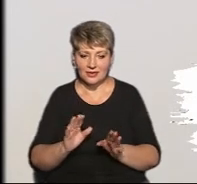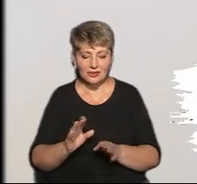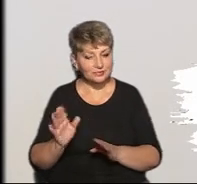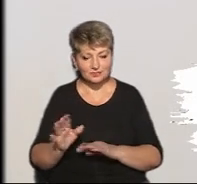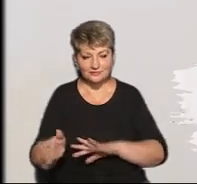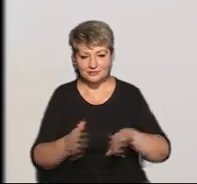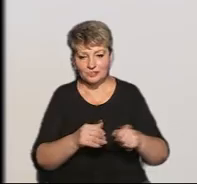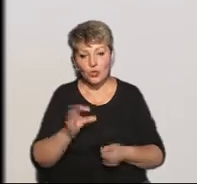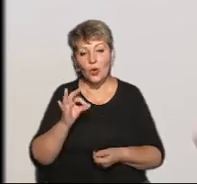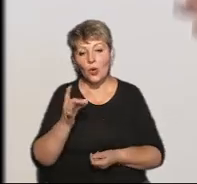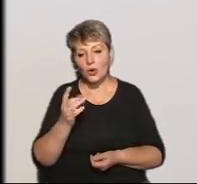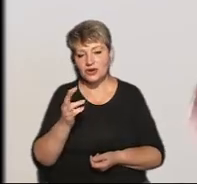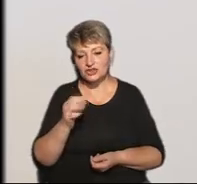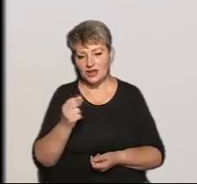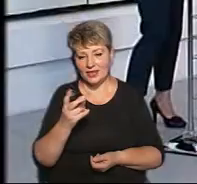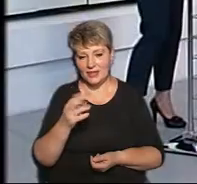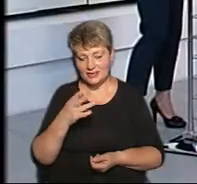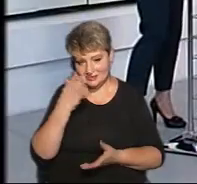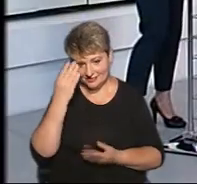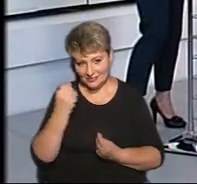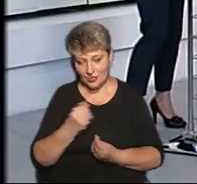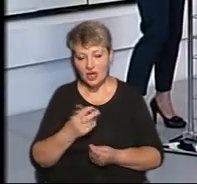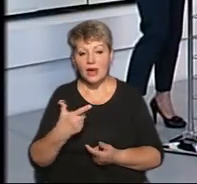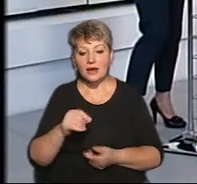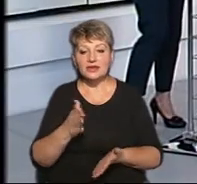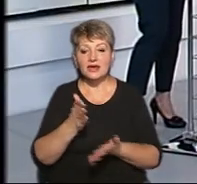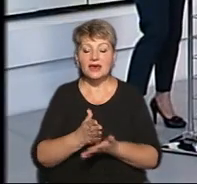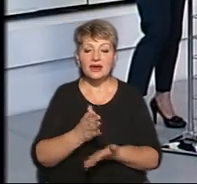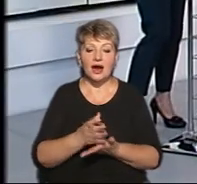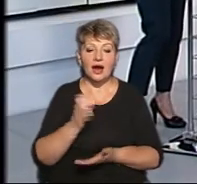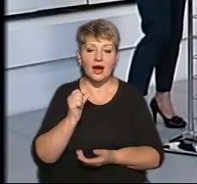Давайте далі. Це Оршанець. Оршанець, да. Де знаходиться Амброс Хаб?